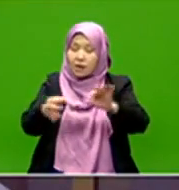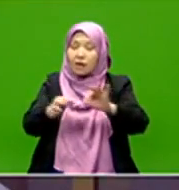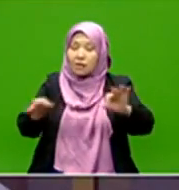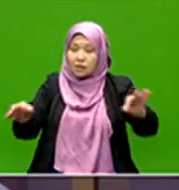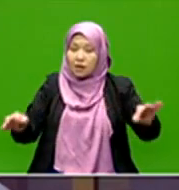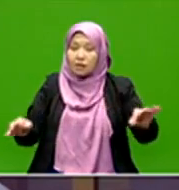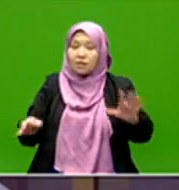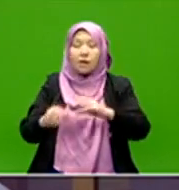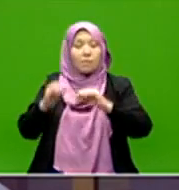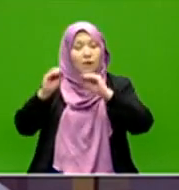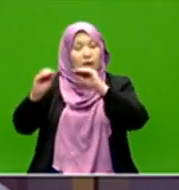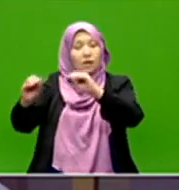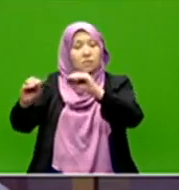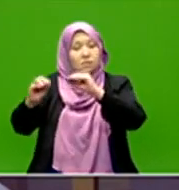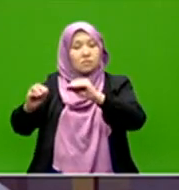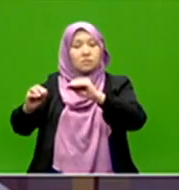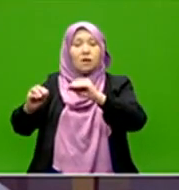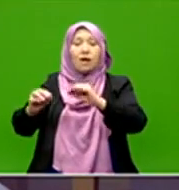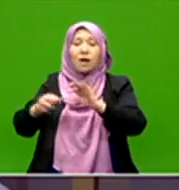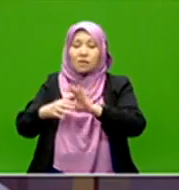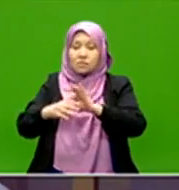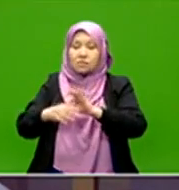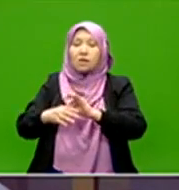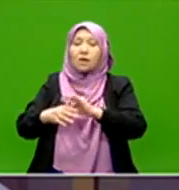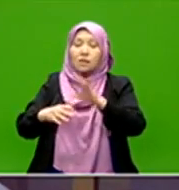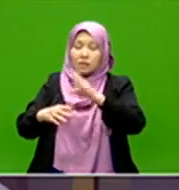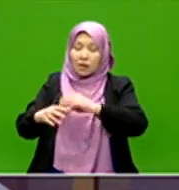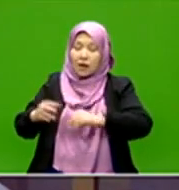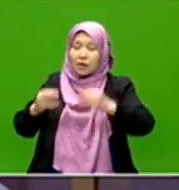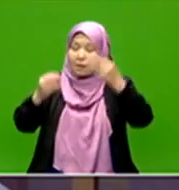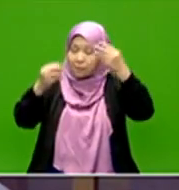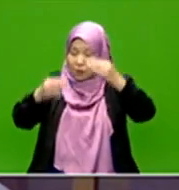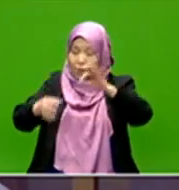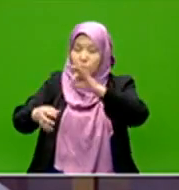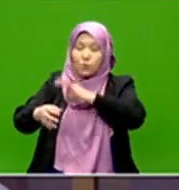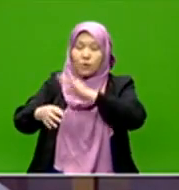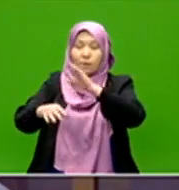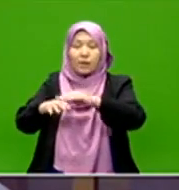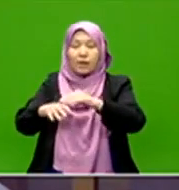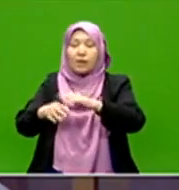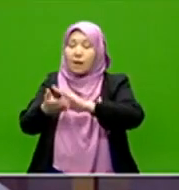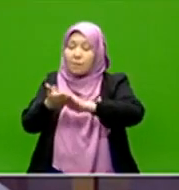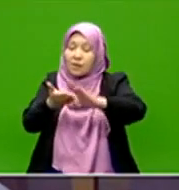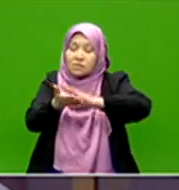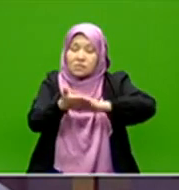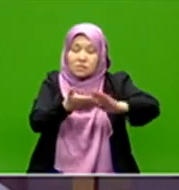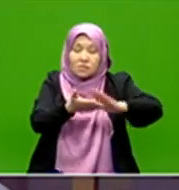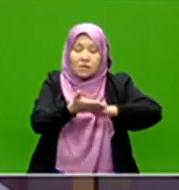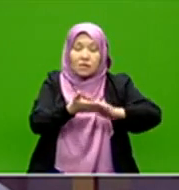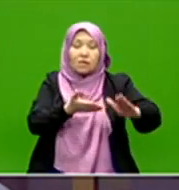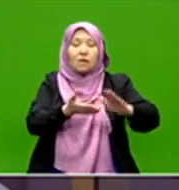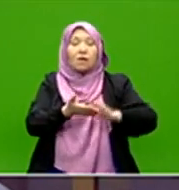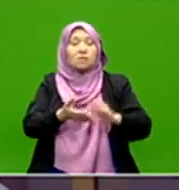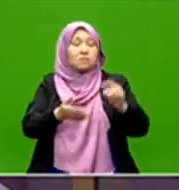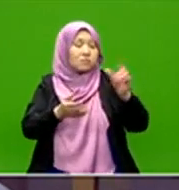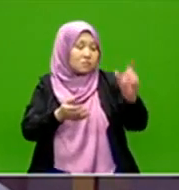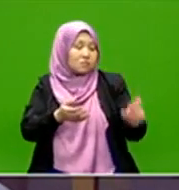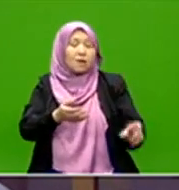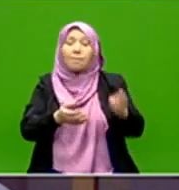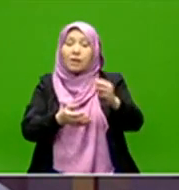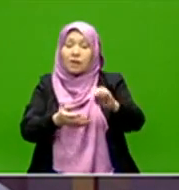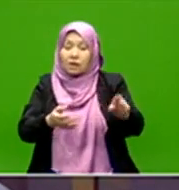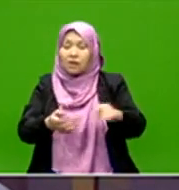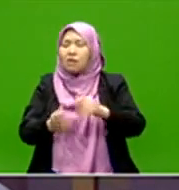dan mengajarkan kitab dan hikmah kepada mereka dan menyucikan diri mereka. Sesungguhnya Engkaulah yang Maha Perkasa, Maha